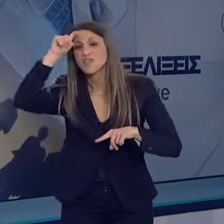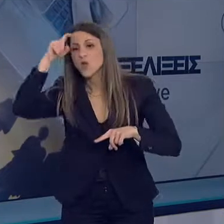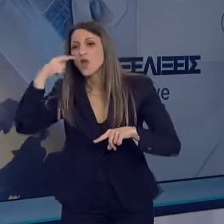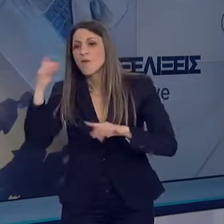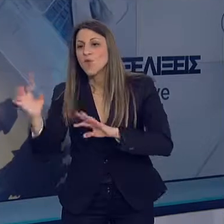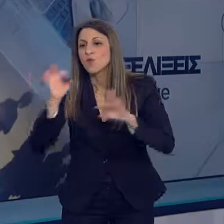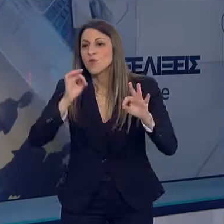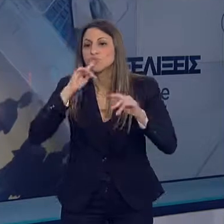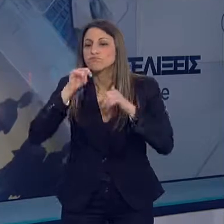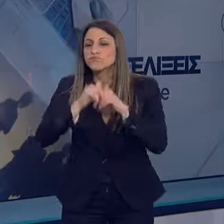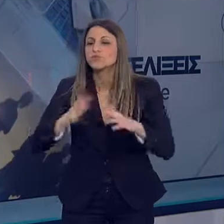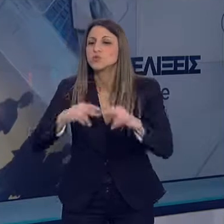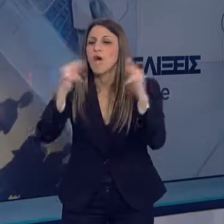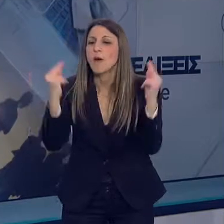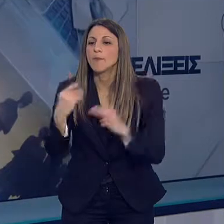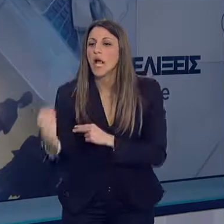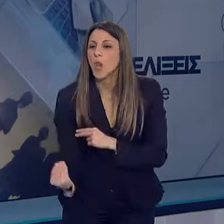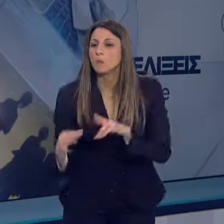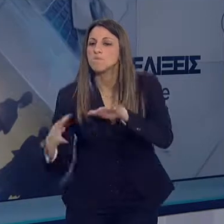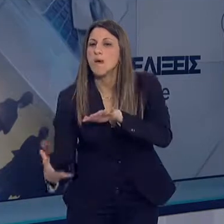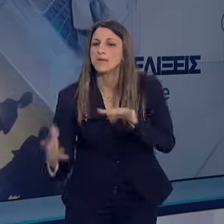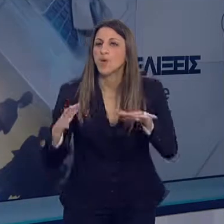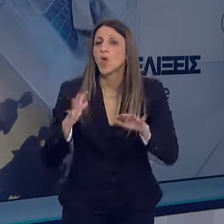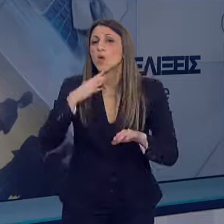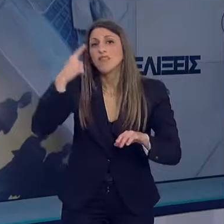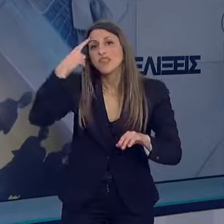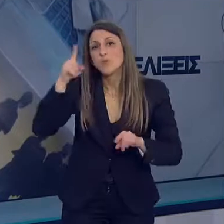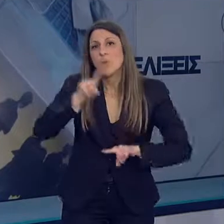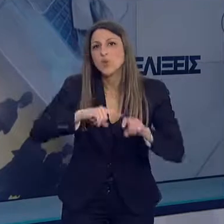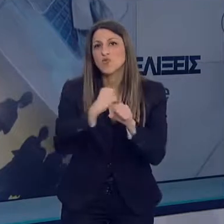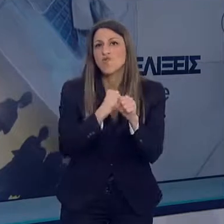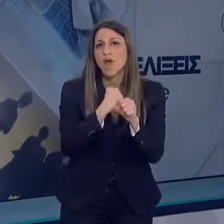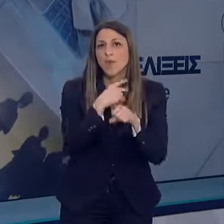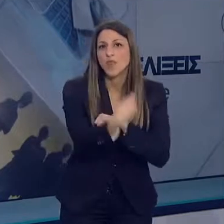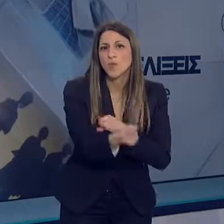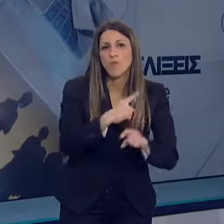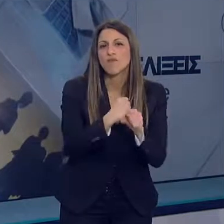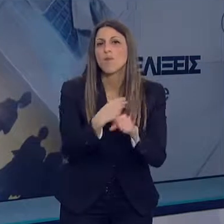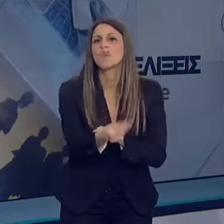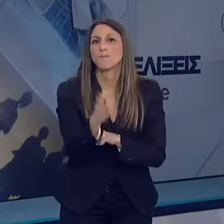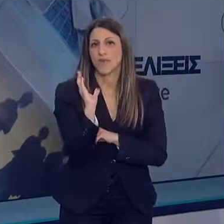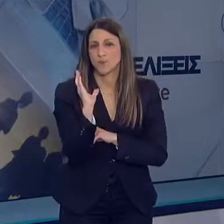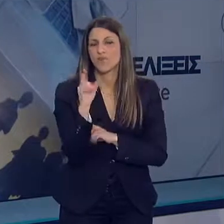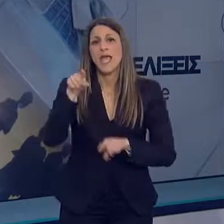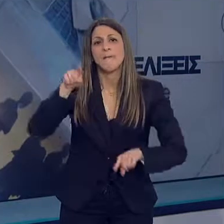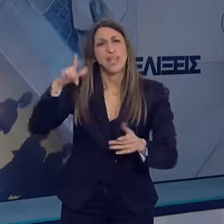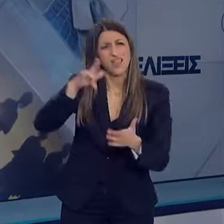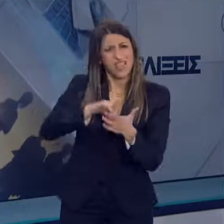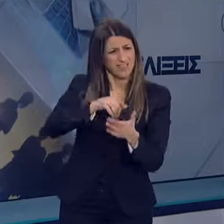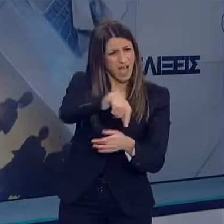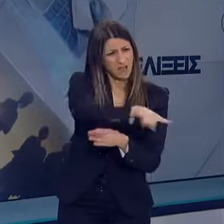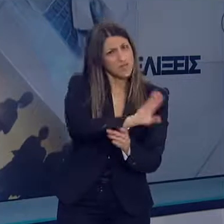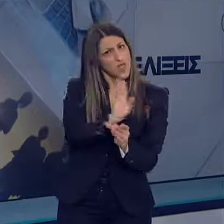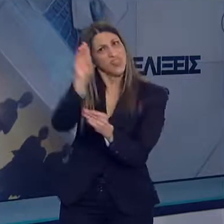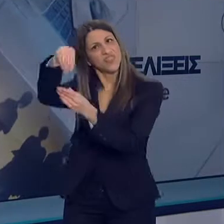γιατί δεν έχουμε αυτό το πρωτόκολλο το ότι κάποιοι παίρνουν και κάποιοι δεν παίρνουν το φάρμακο. Έχουμε κάποια κέντρα που συμμετέχουν σε διεθνείς μελέτες που υπάρχει